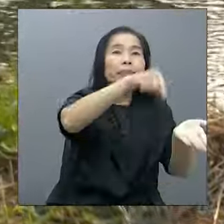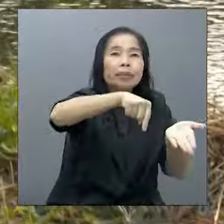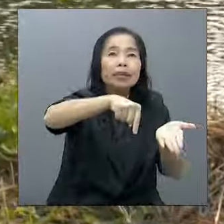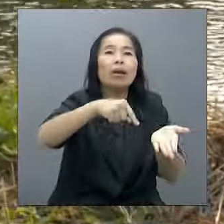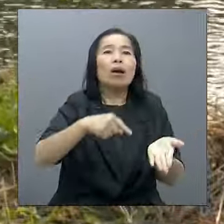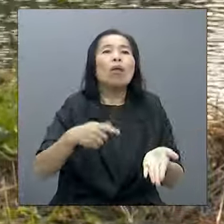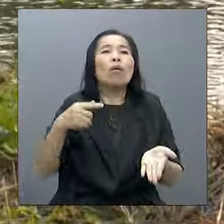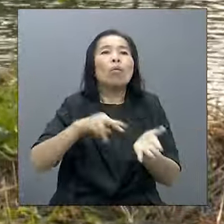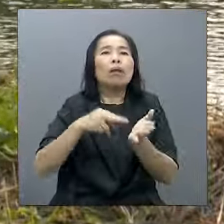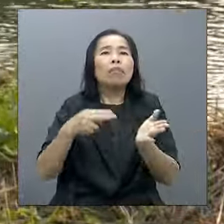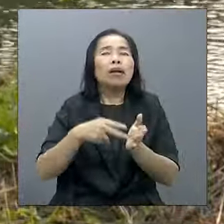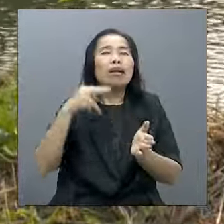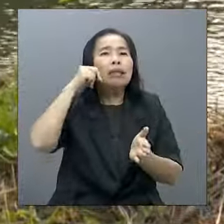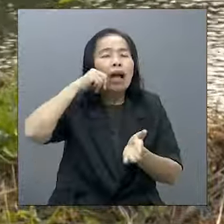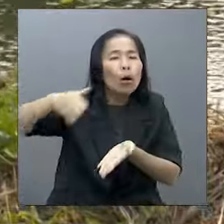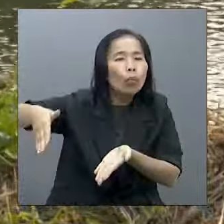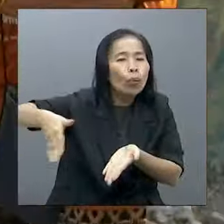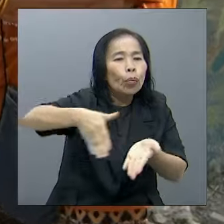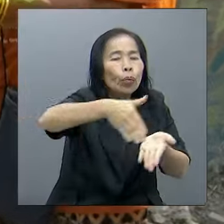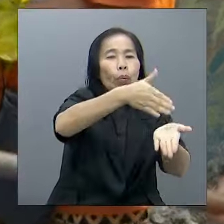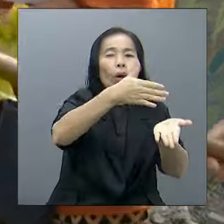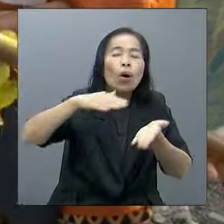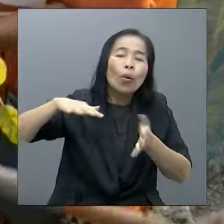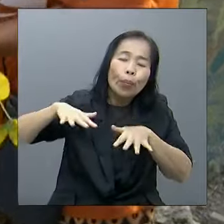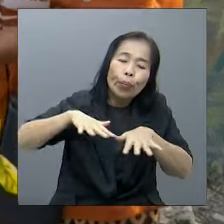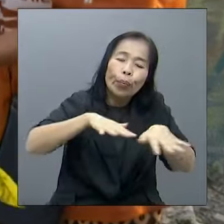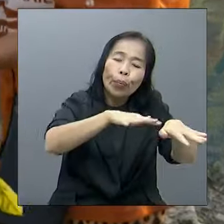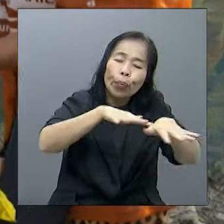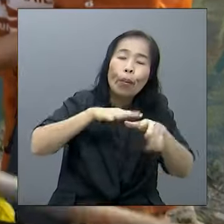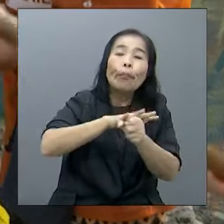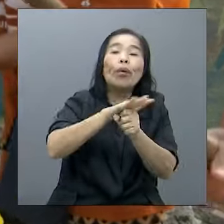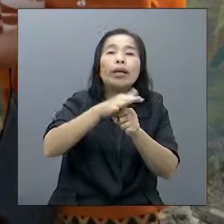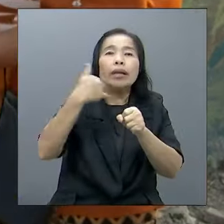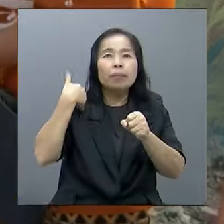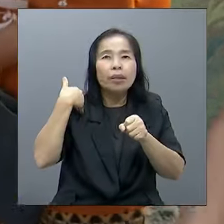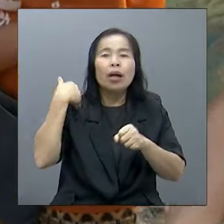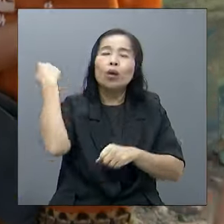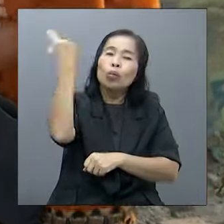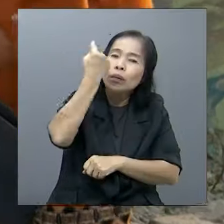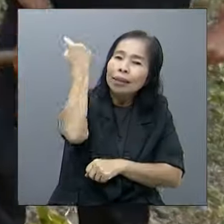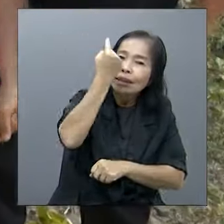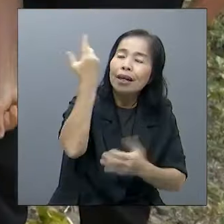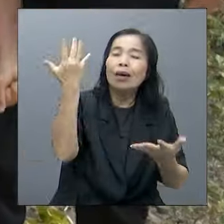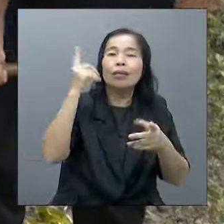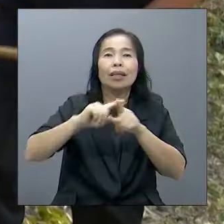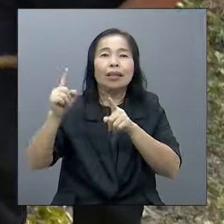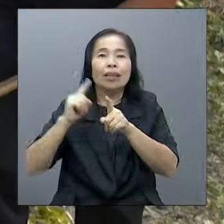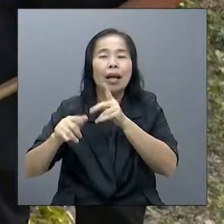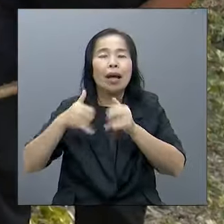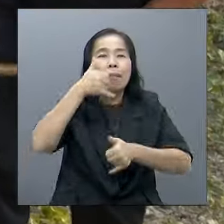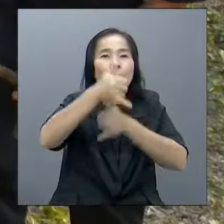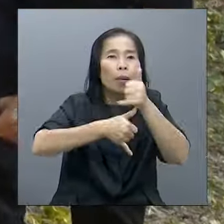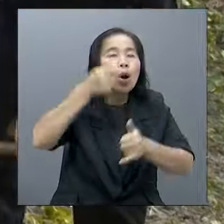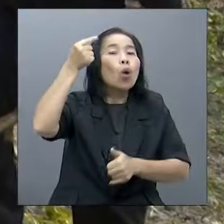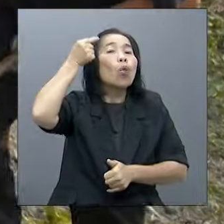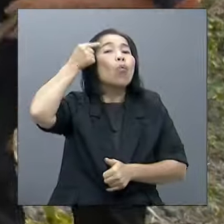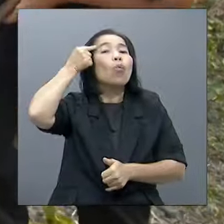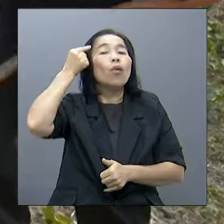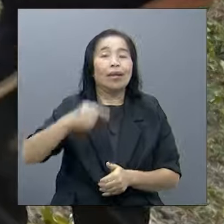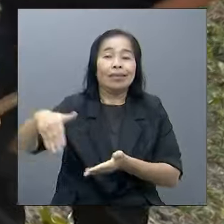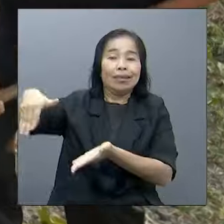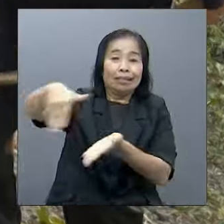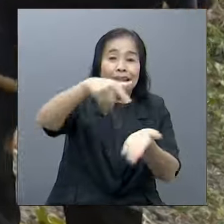ได้ลึกน้ำไม่ได้ไหลแรงเขาก็อยากให้คนอื่นน่ะอาจจะเป็นนักท่องเที่ยวหรือคนที่ไม่ได้มาที่นี่ก็ได้ให้ที่รับรู้ไปแล้วว่าที่แม่น้ำเพชรตร